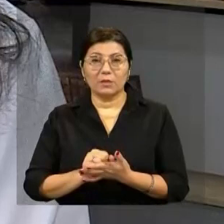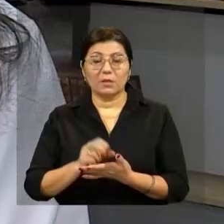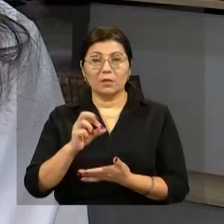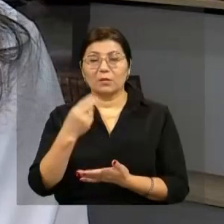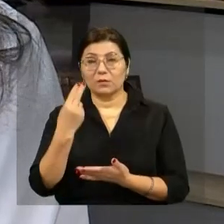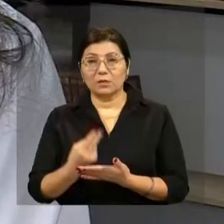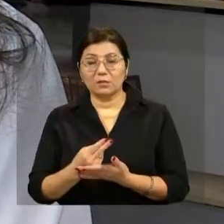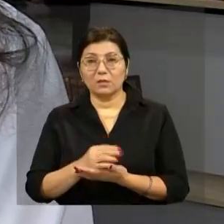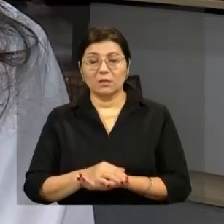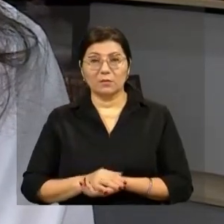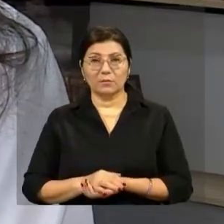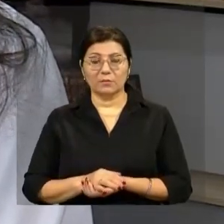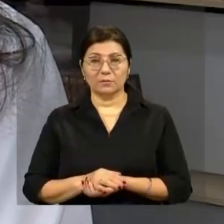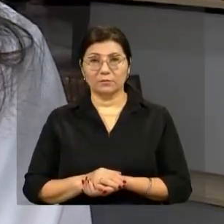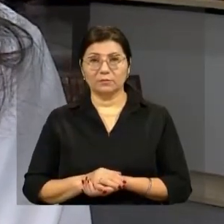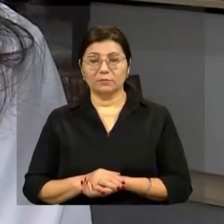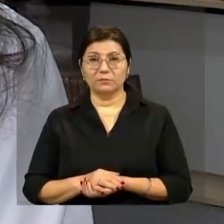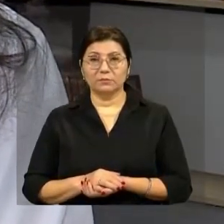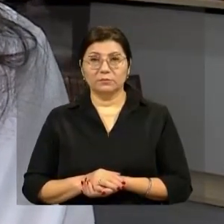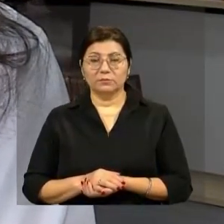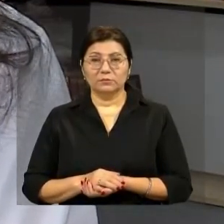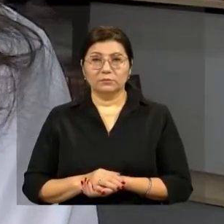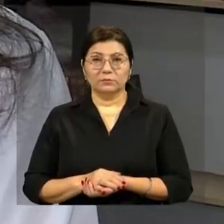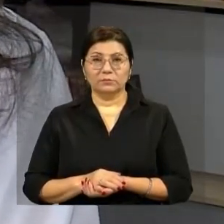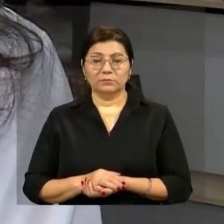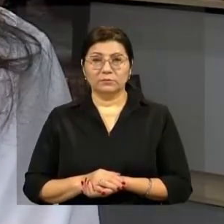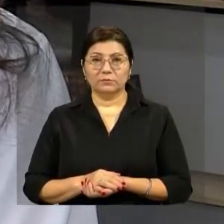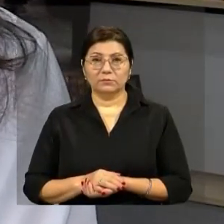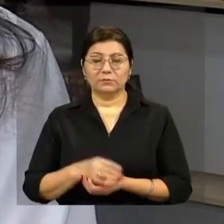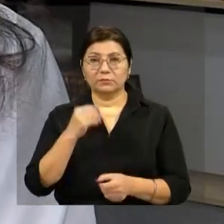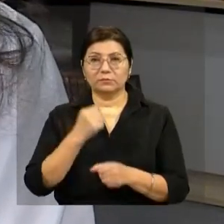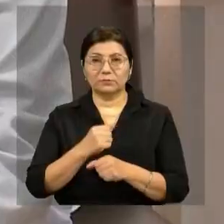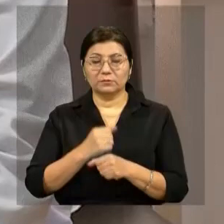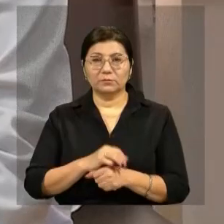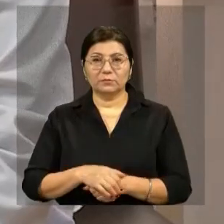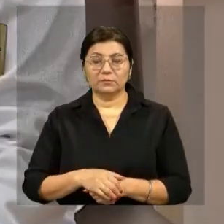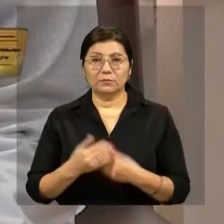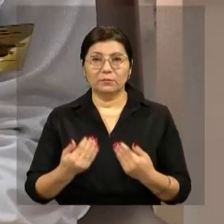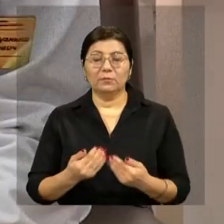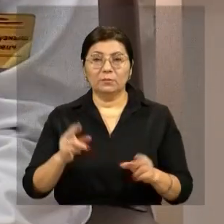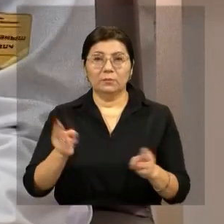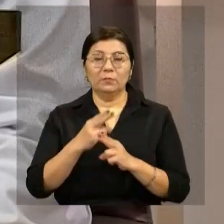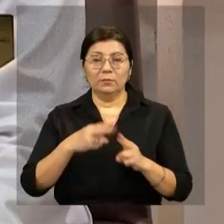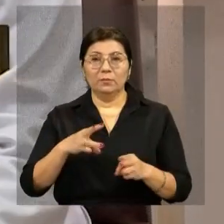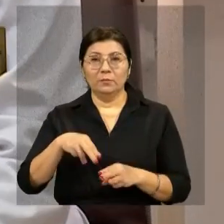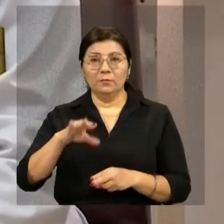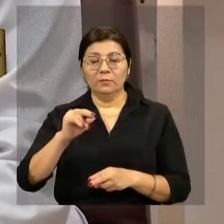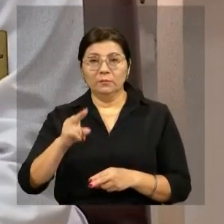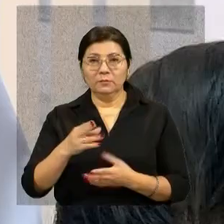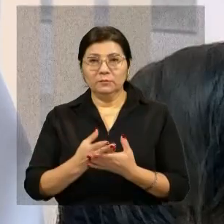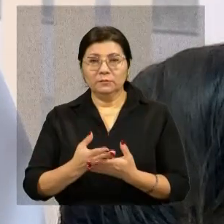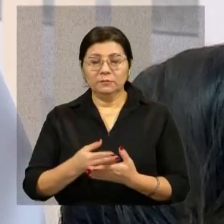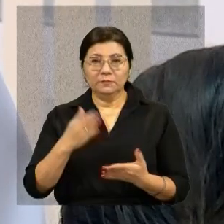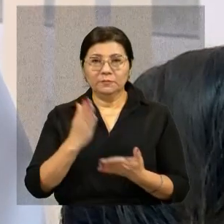социальными, можно сказать, социальными работами. На сегодня в клубе медиков-волонтеров состоят